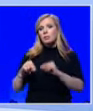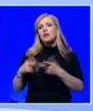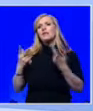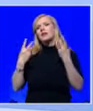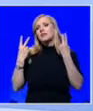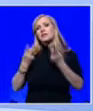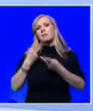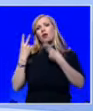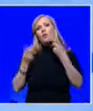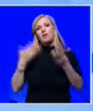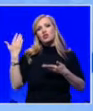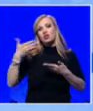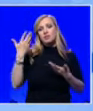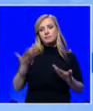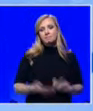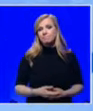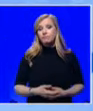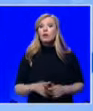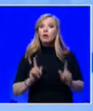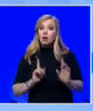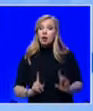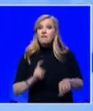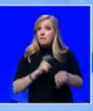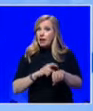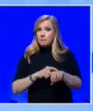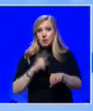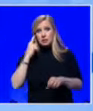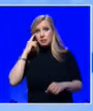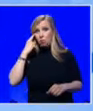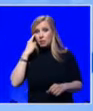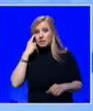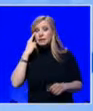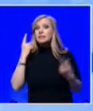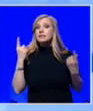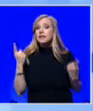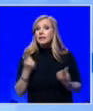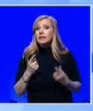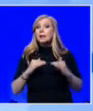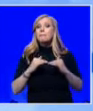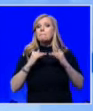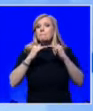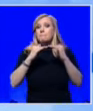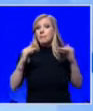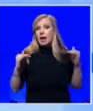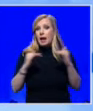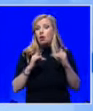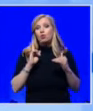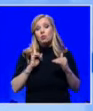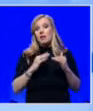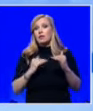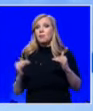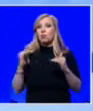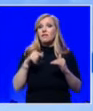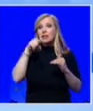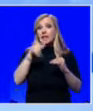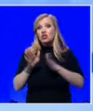сме го гледали и предишни. Време ли е обаче, професор Киров, да се помисли за един ценз, за един праг, който трябва да покриват